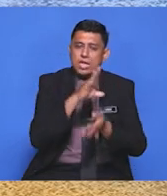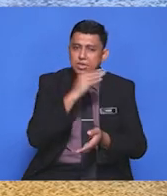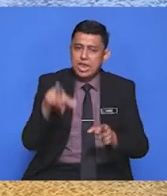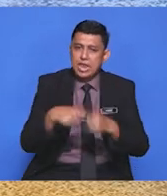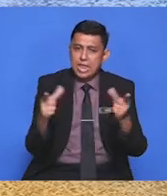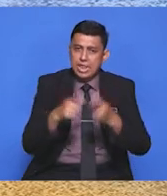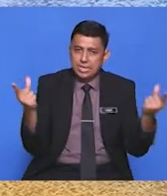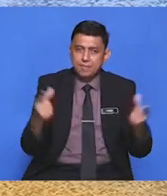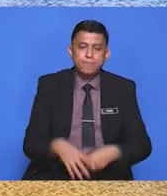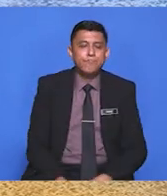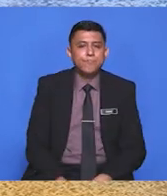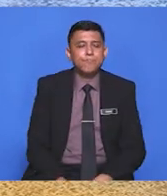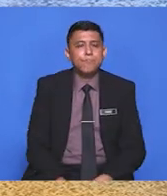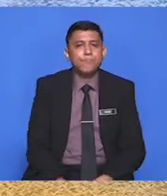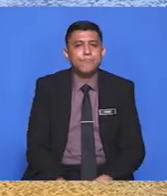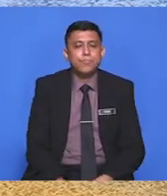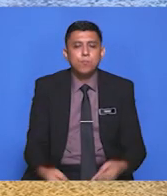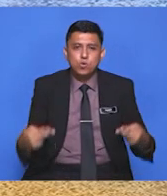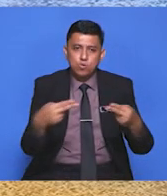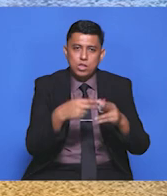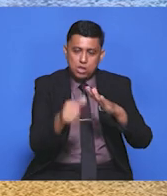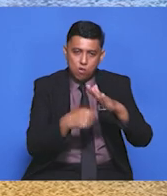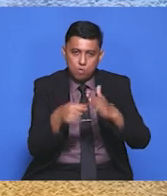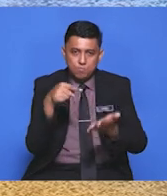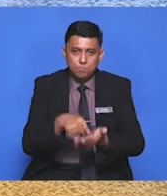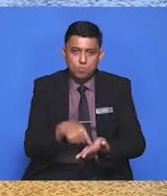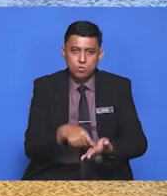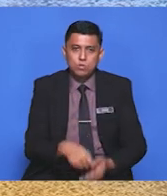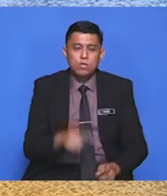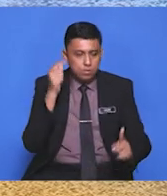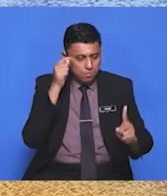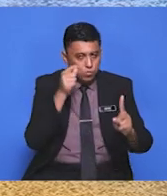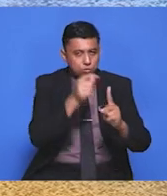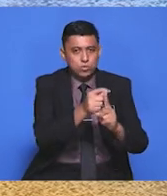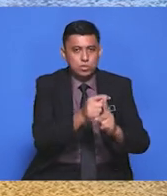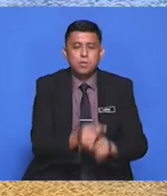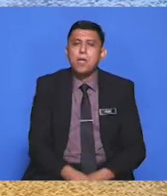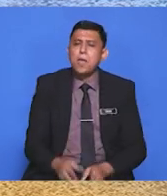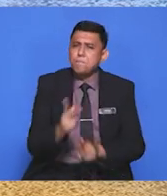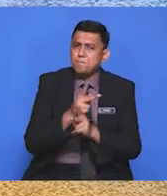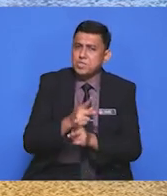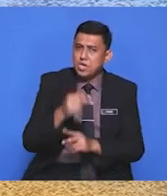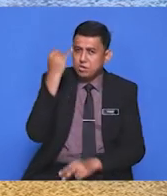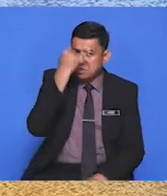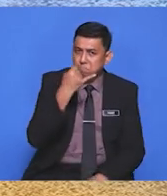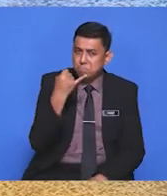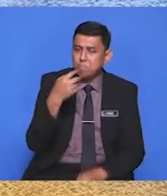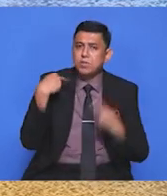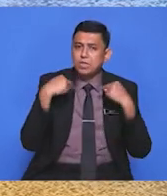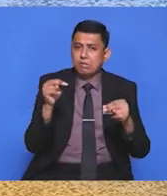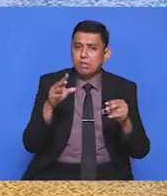sebagainya. Perhubungan awam ini bertujuan untuk menjaga imej perniagaan